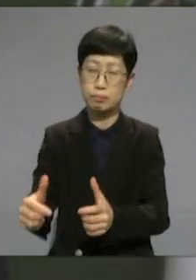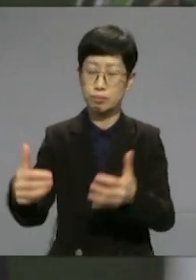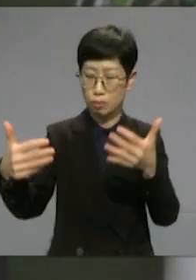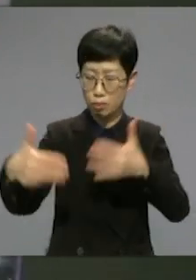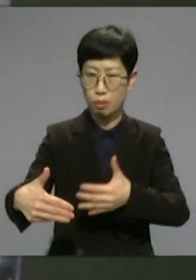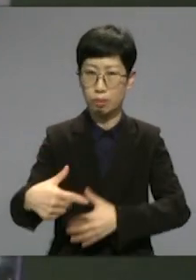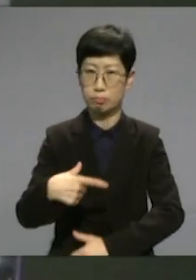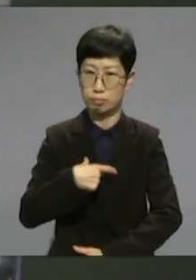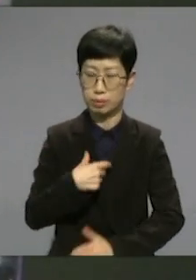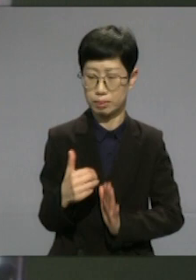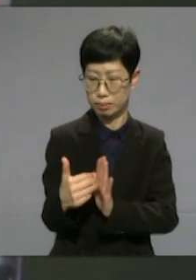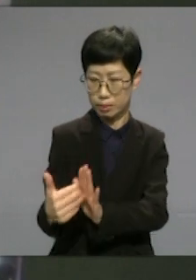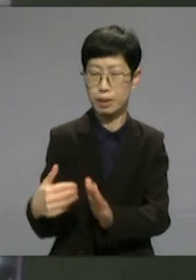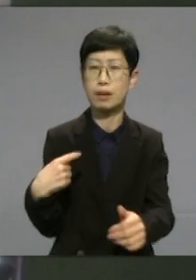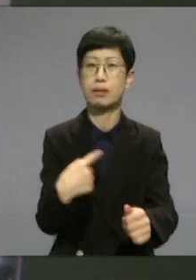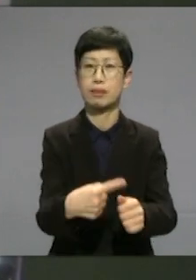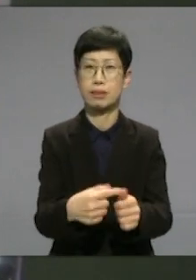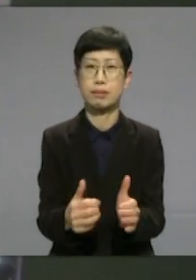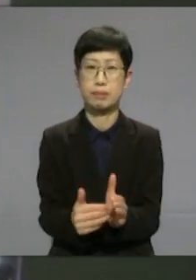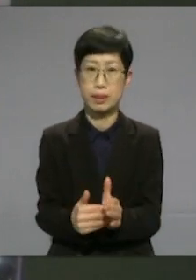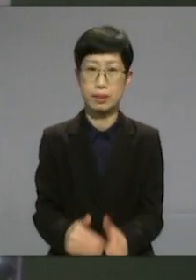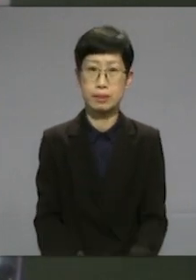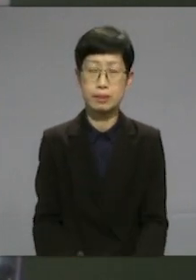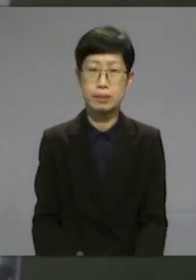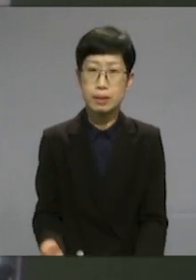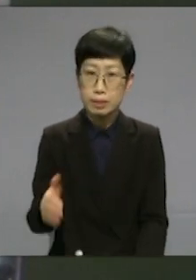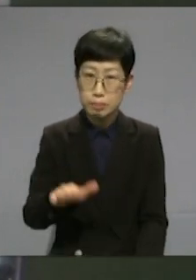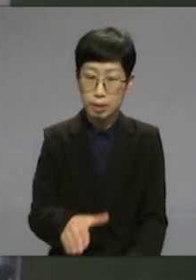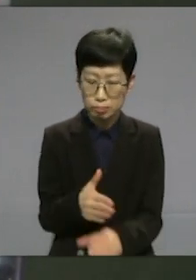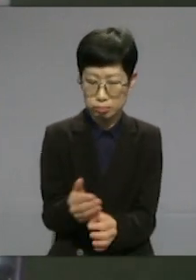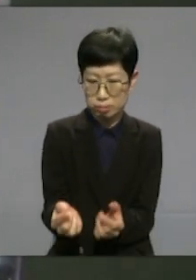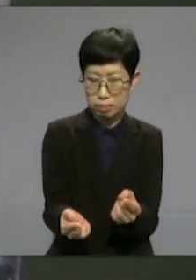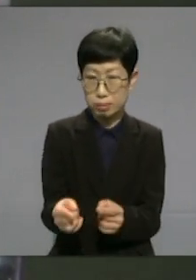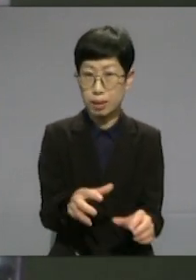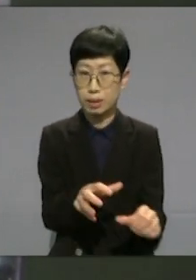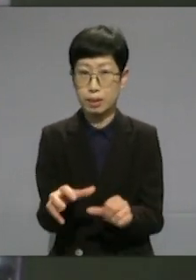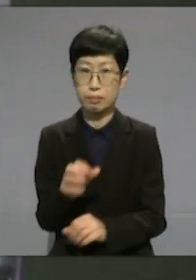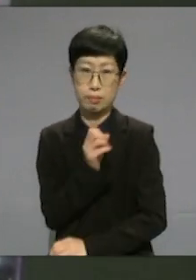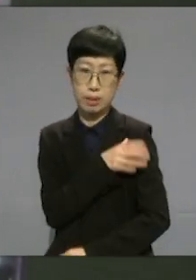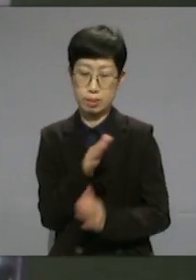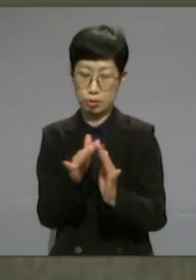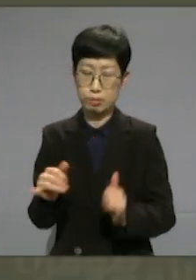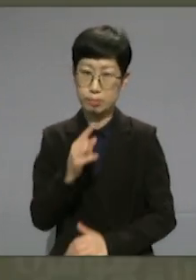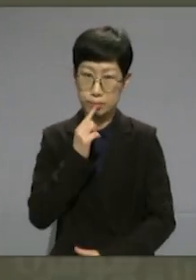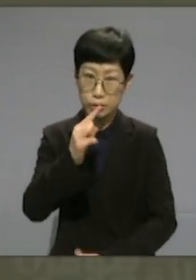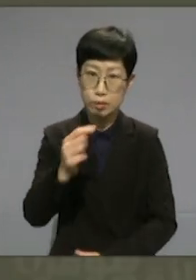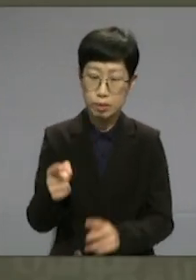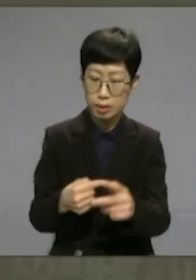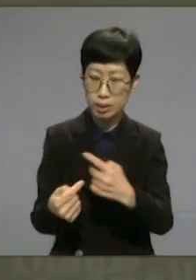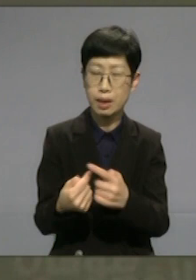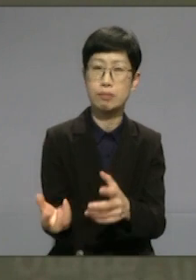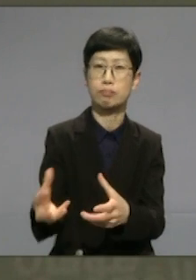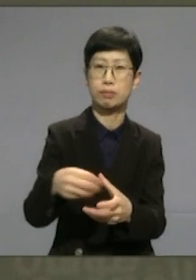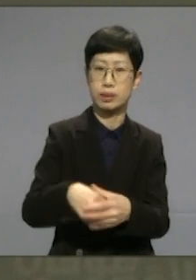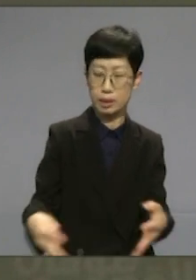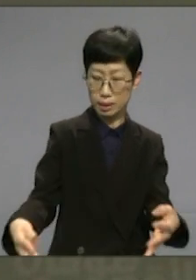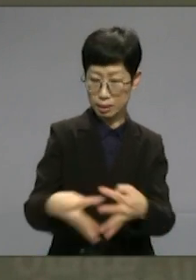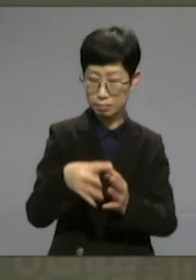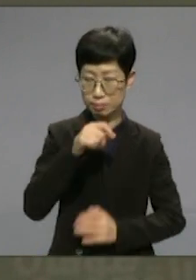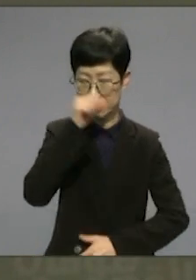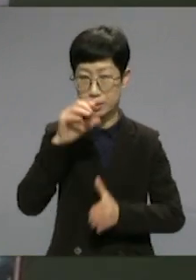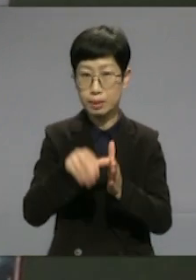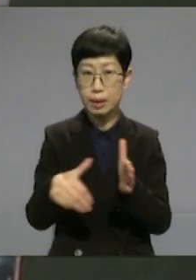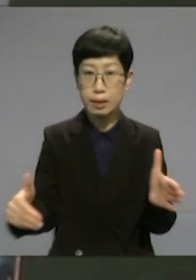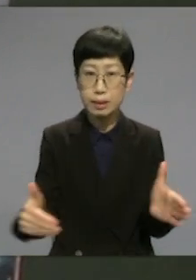거부했다고 비판했습니다 하마스는 다만 중재를 통해 팔레스타인 주민들의 요구와 이해가 반영된 합의가 이루어질